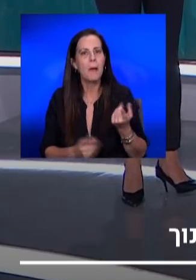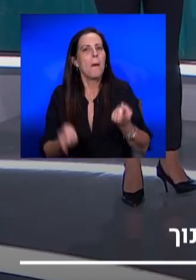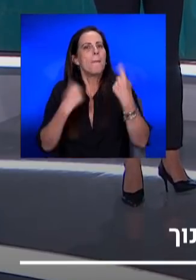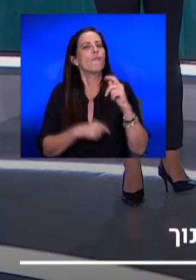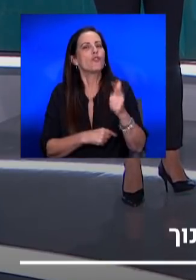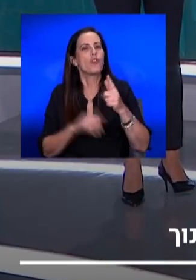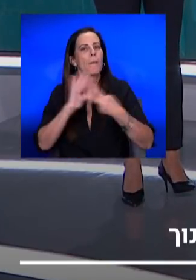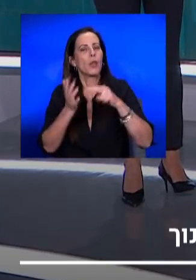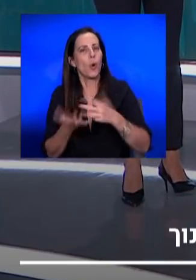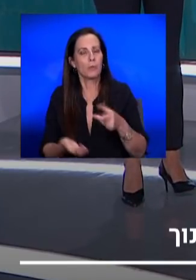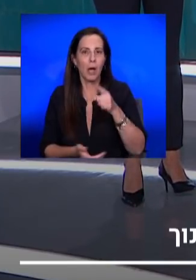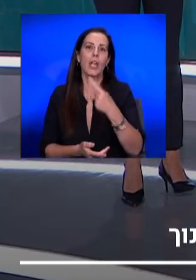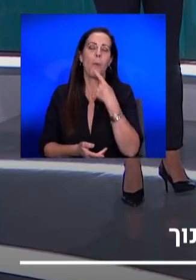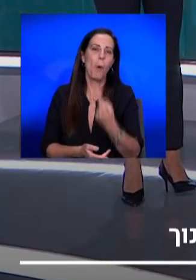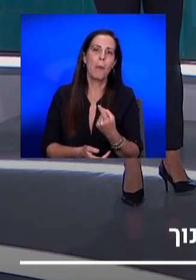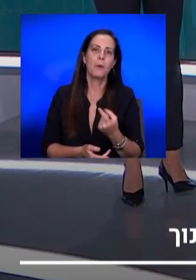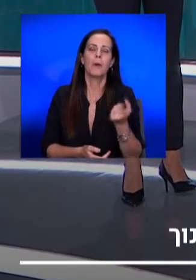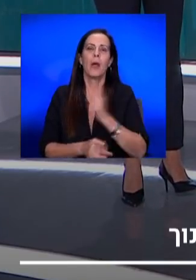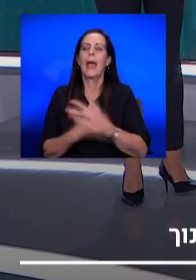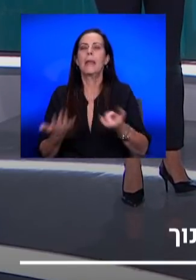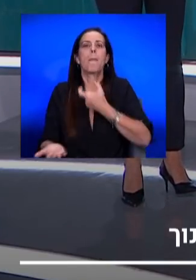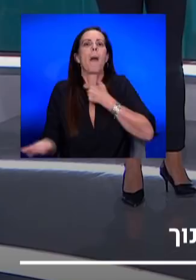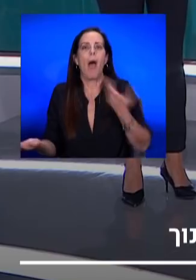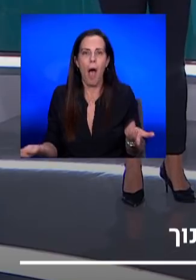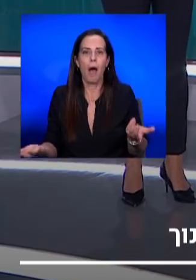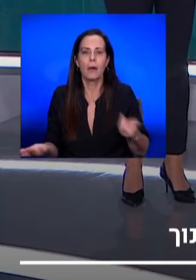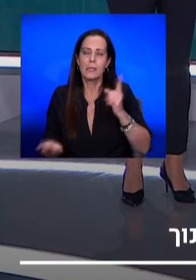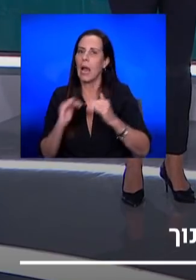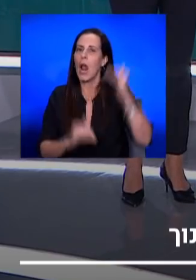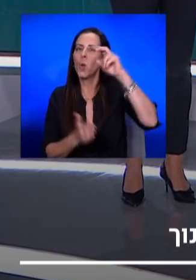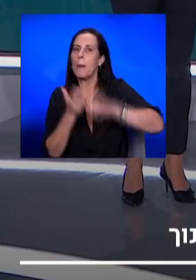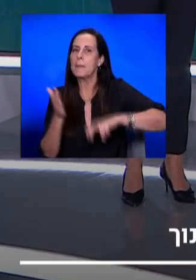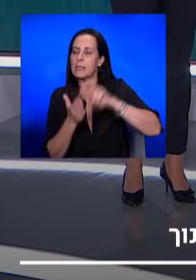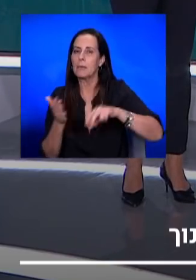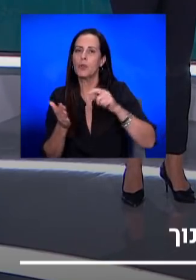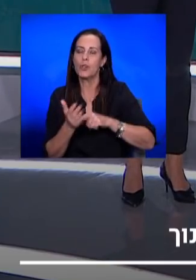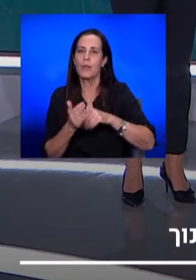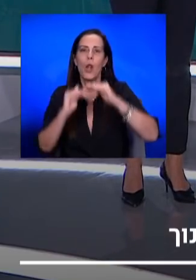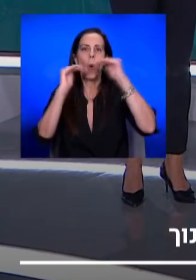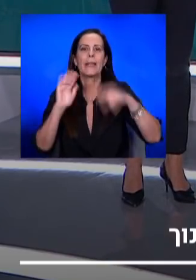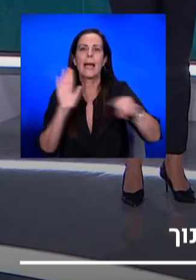על התוכנית הזאת? אתם אומרים לא יהיה מנוס מהעלאת מיסים כדי להקטין את הגירעון.